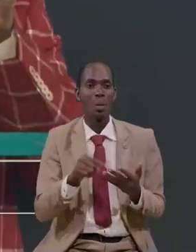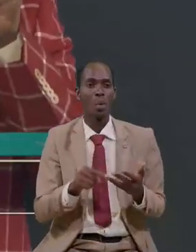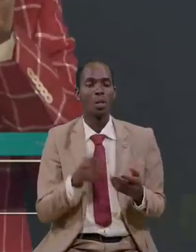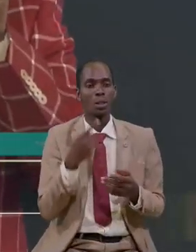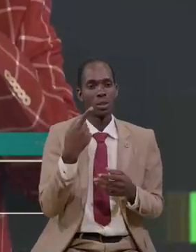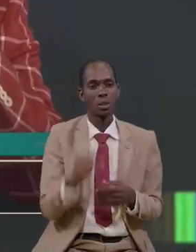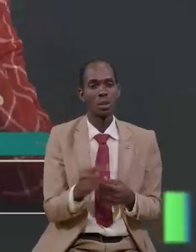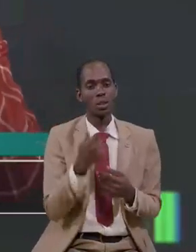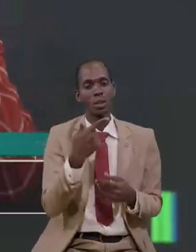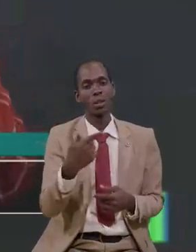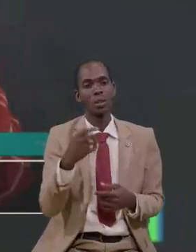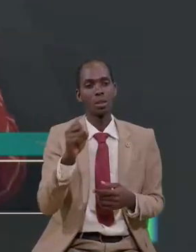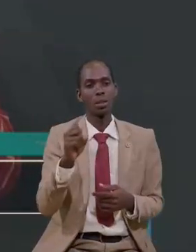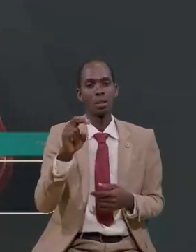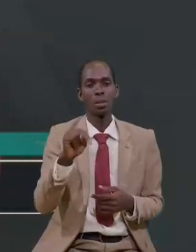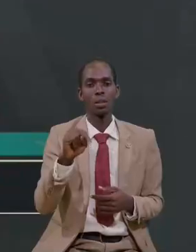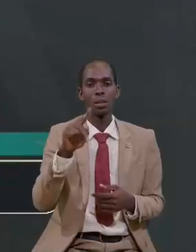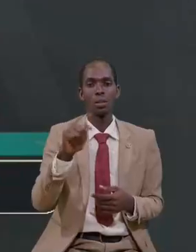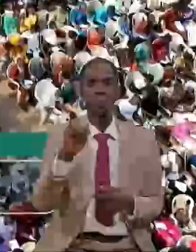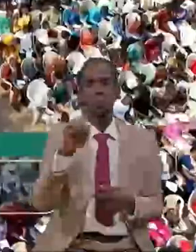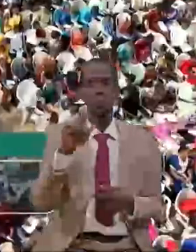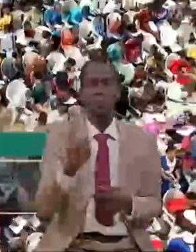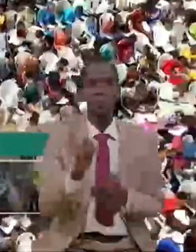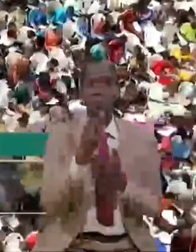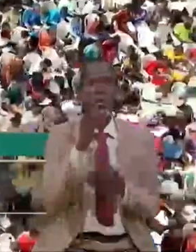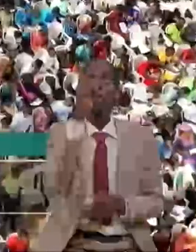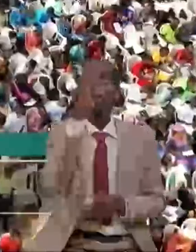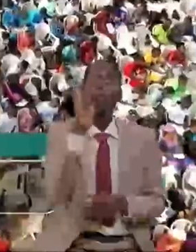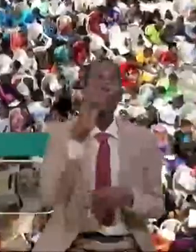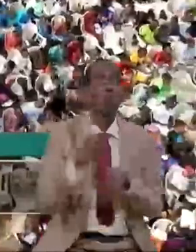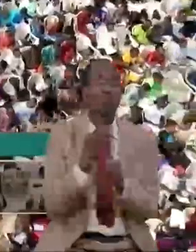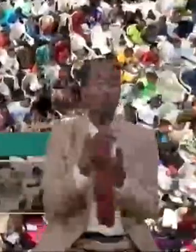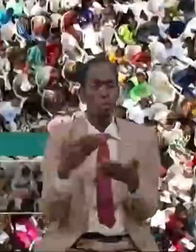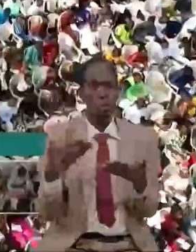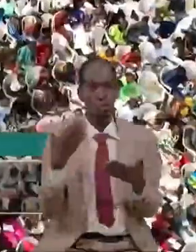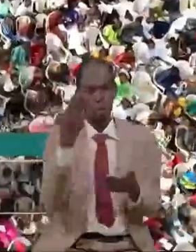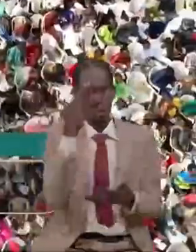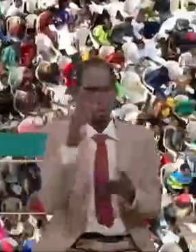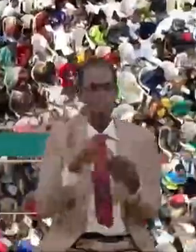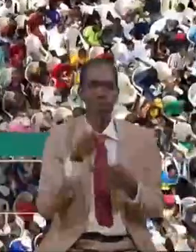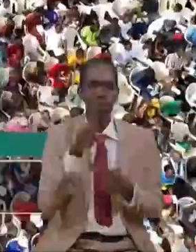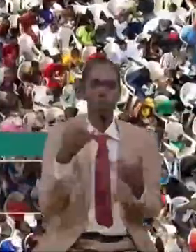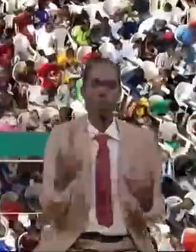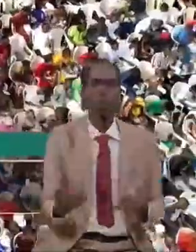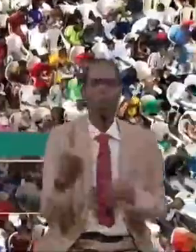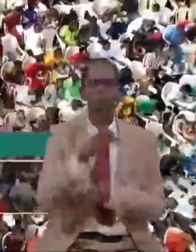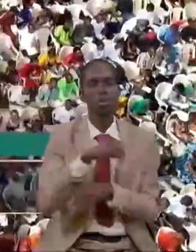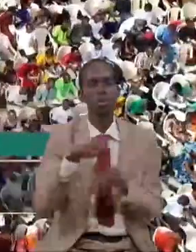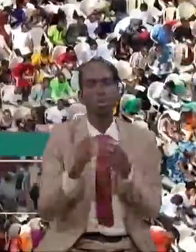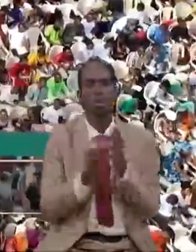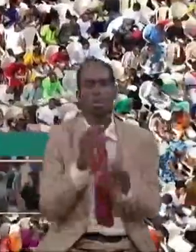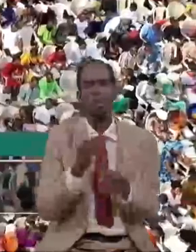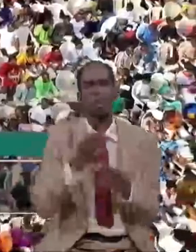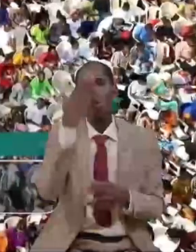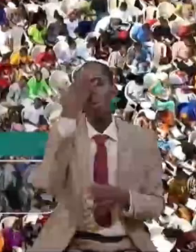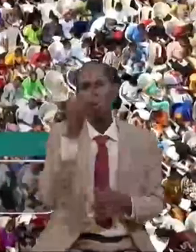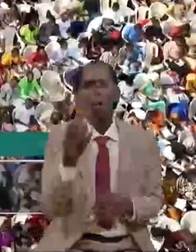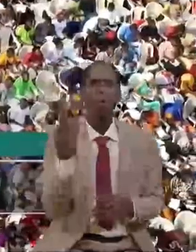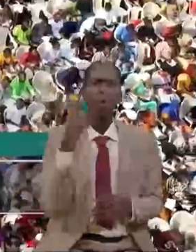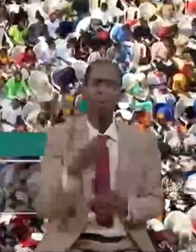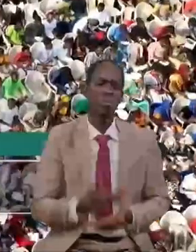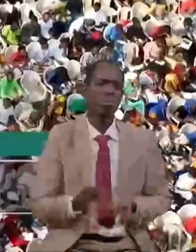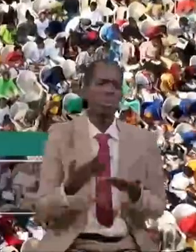païens. Colossiens 1, 27. Dieu te fera connaître quelque chose aujourd'hui. Où tu es né? Pourquoi tu es sur